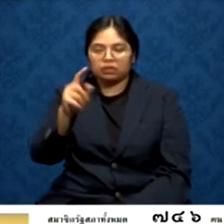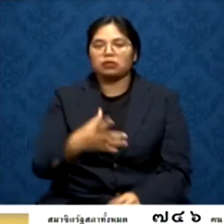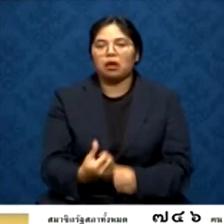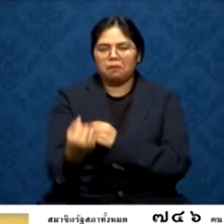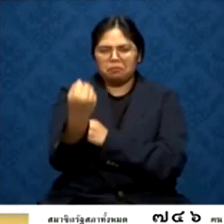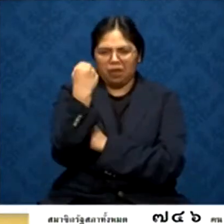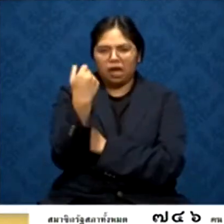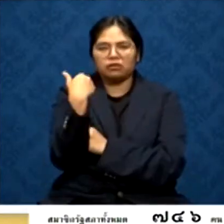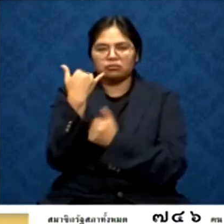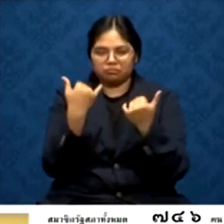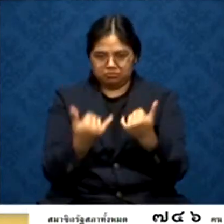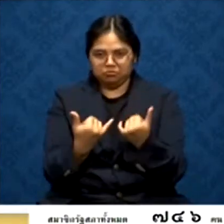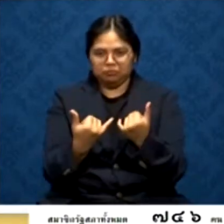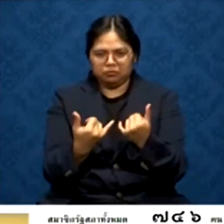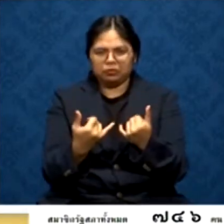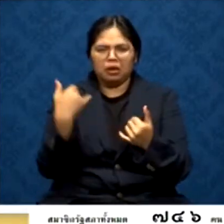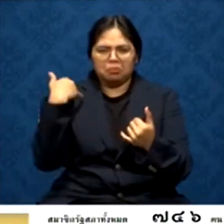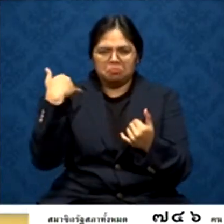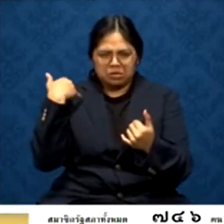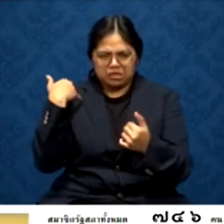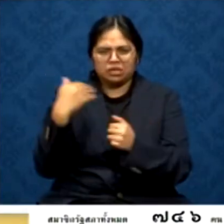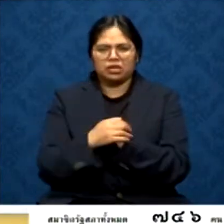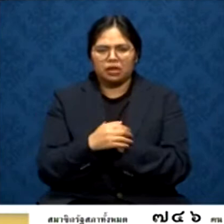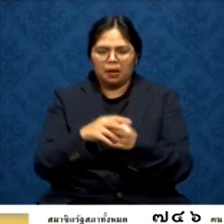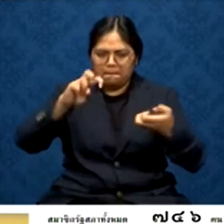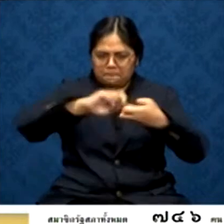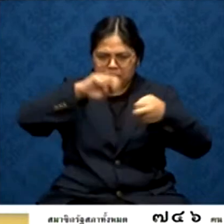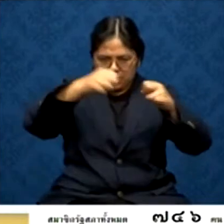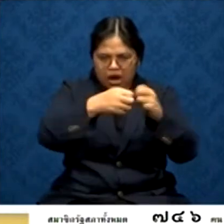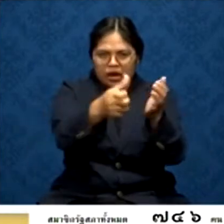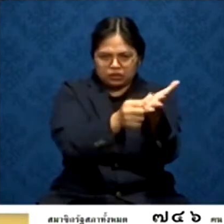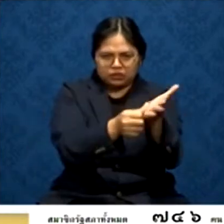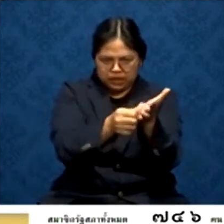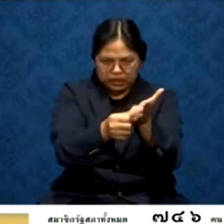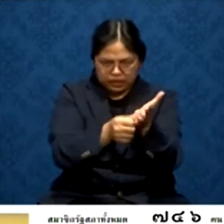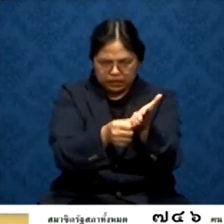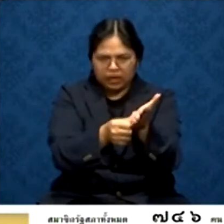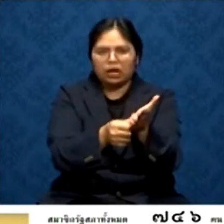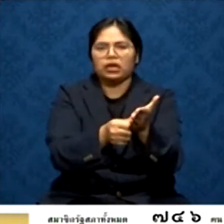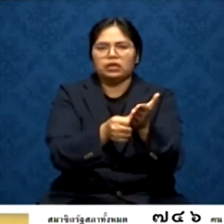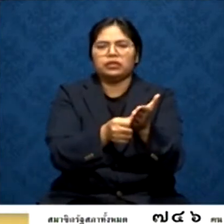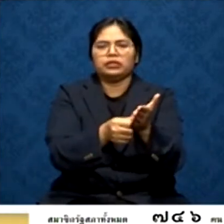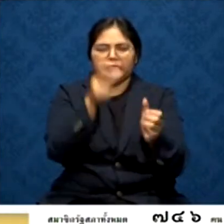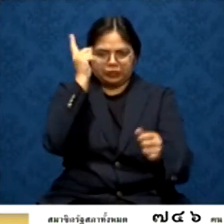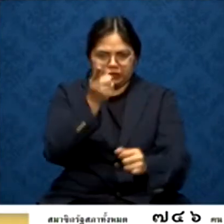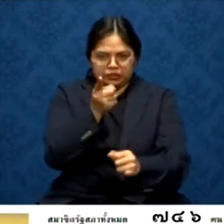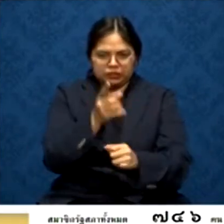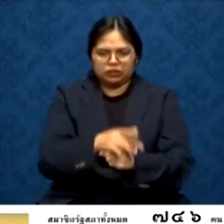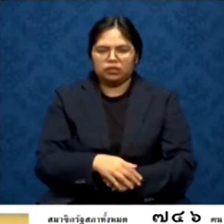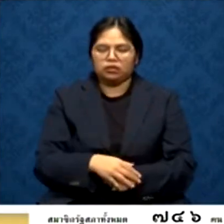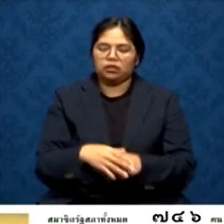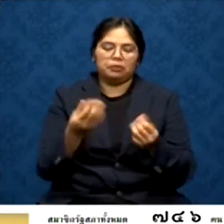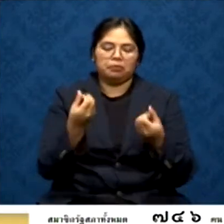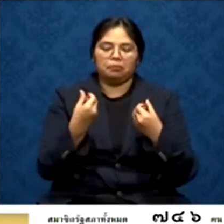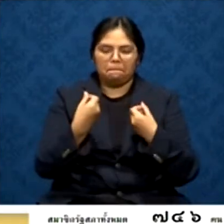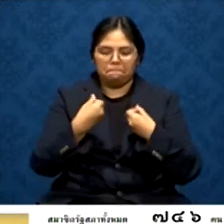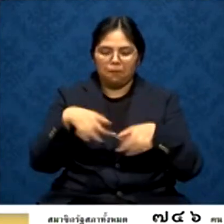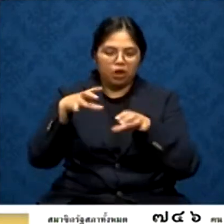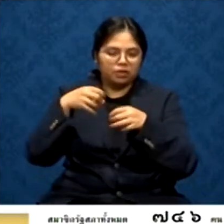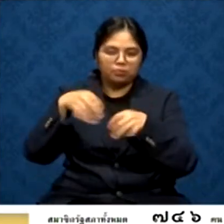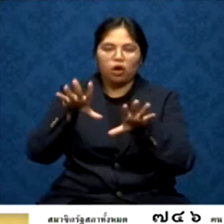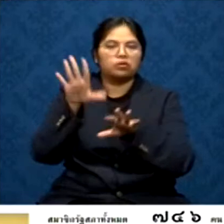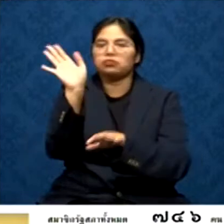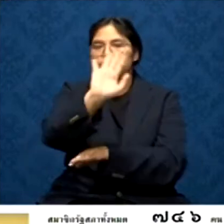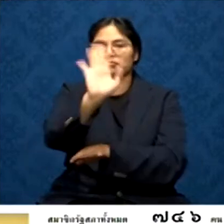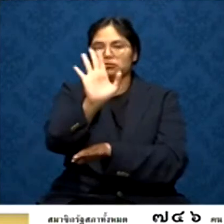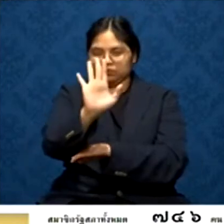พื่อแก้ไขปัญหาที่เกิดขึ้นอย่าปล่อยทิ้งไว้เหมือนที่ผ่านมาดังนั้นครับถ้าท่านน